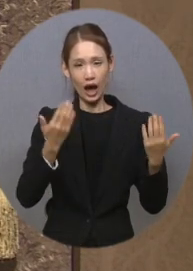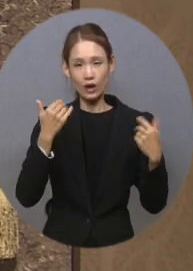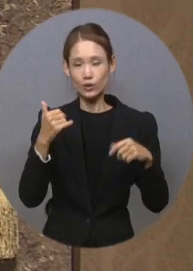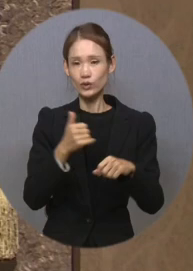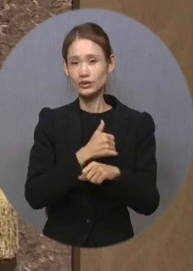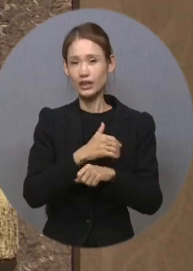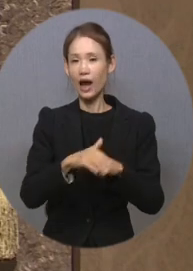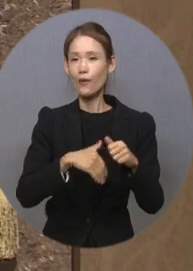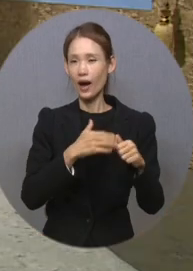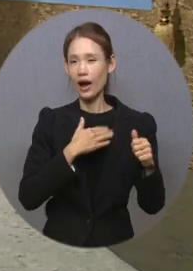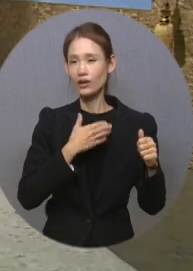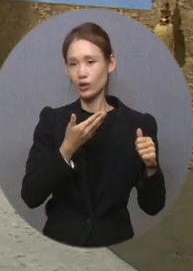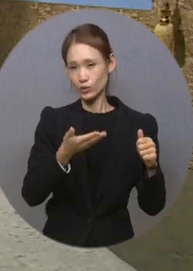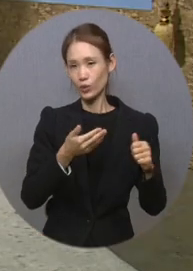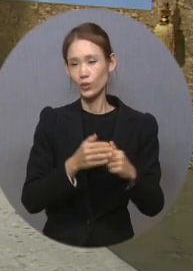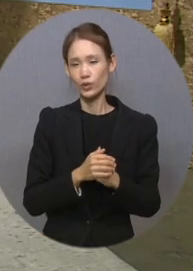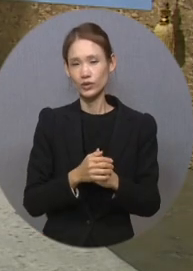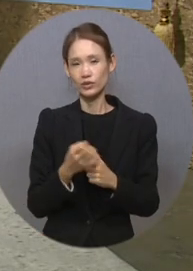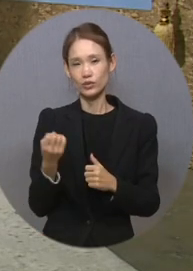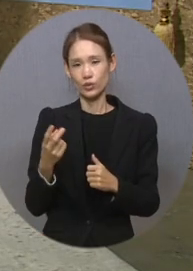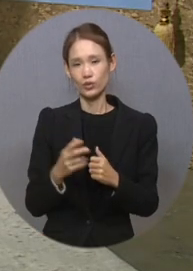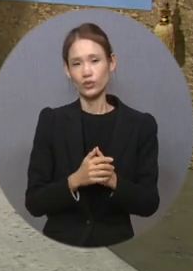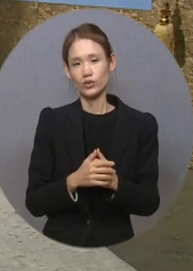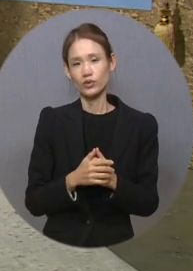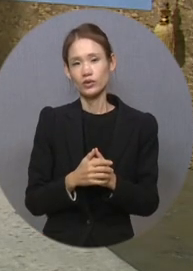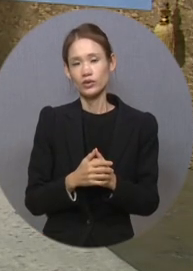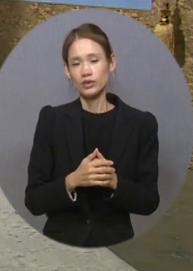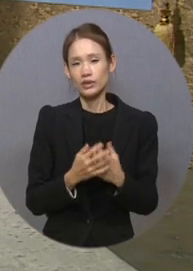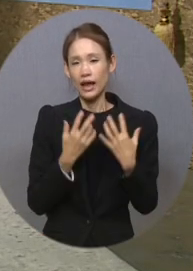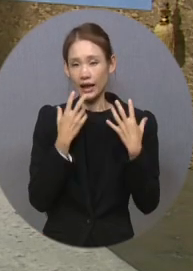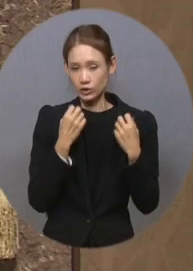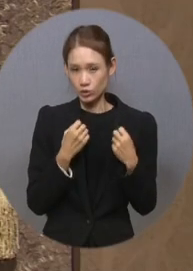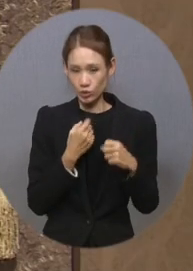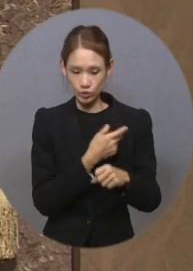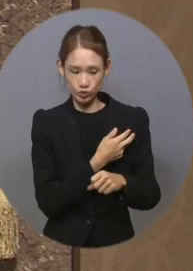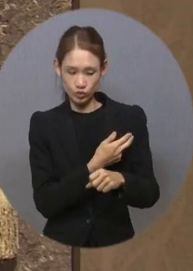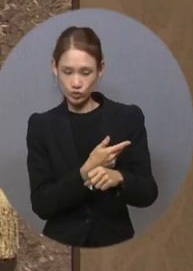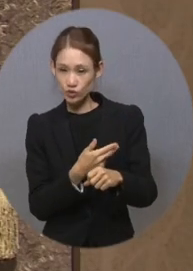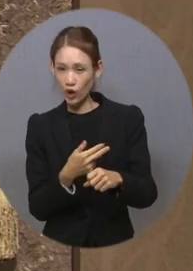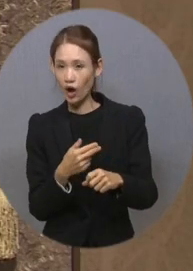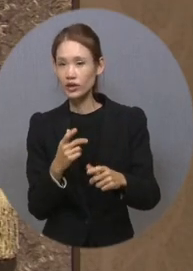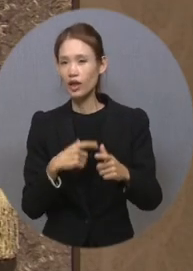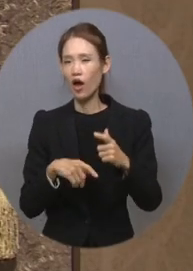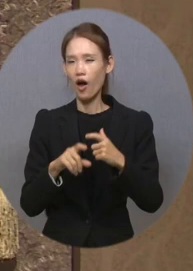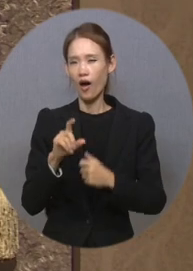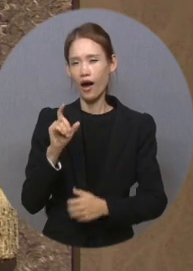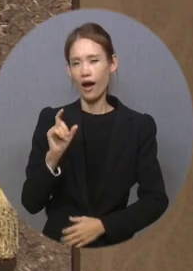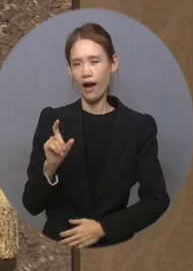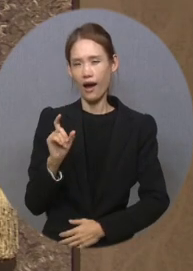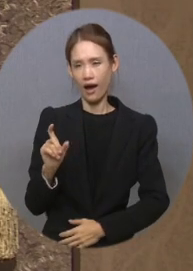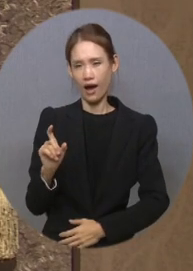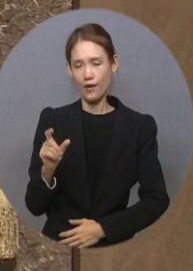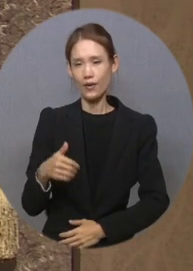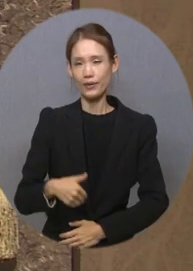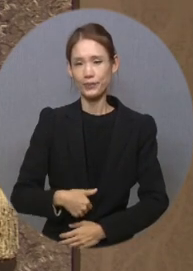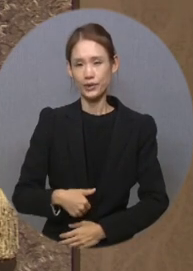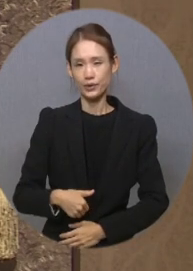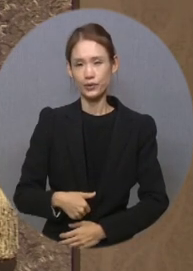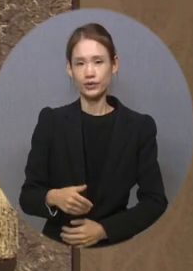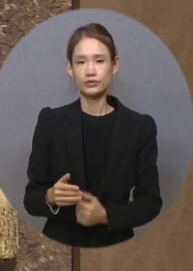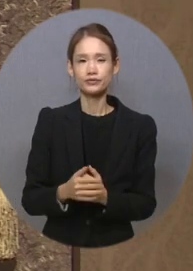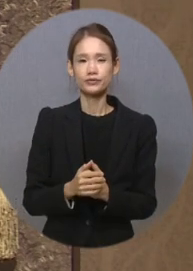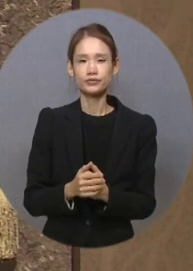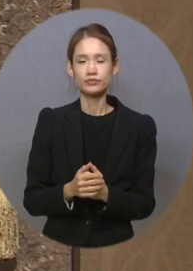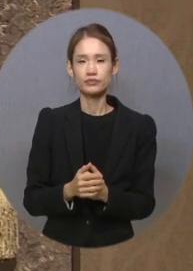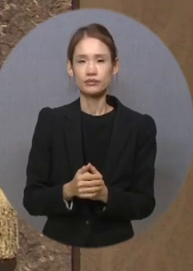그런 걸 지금 하고 있고요. 네. 그리고 이제 그 생존 수영 그거를 더 강화를 했죠. 네.